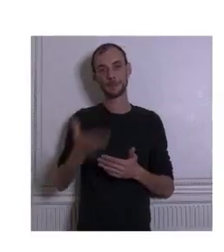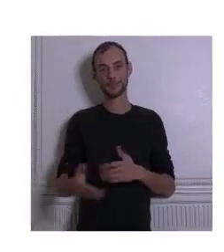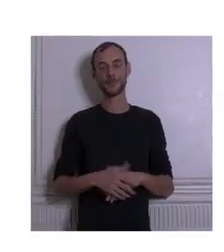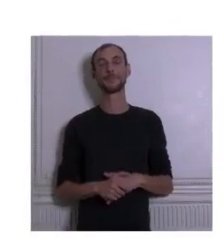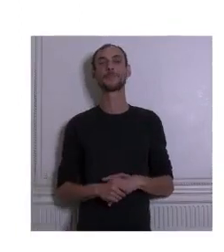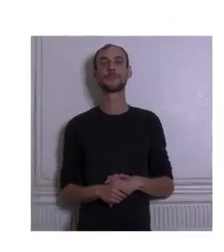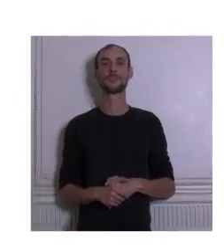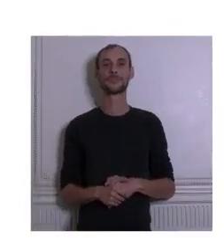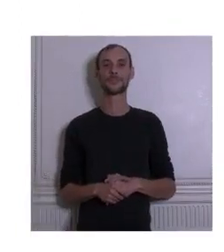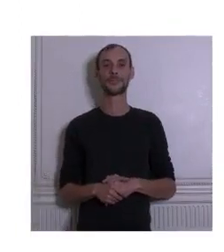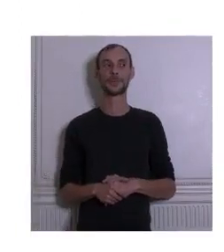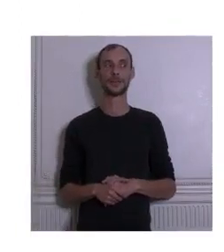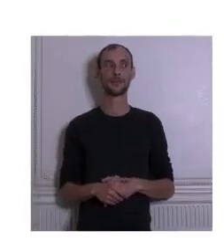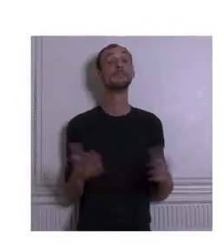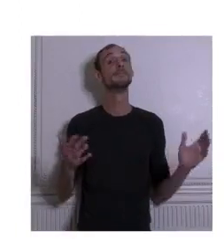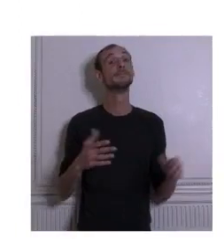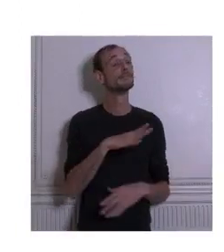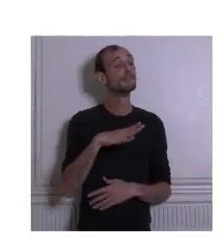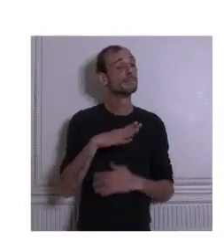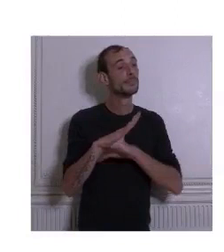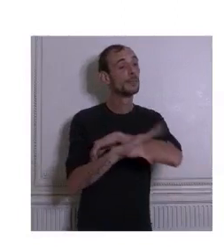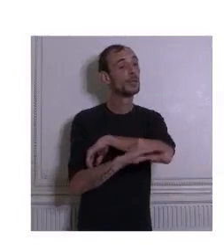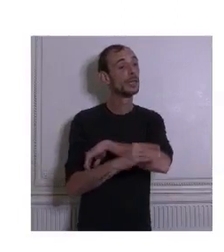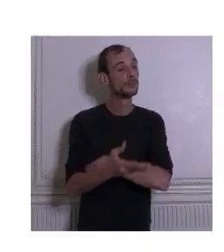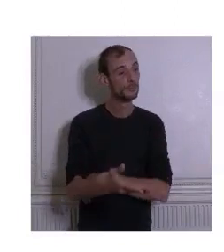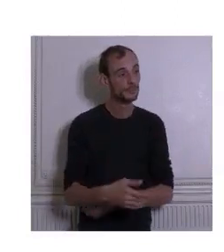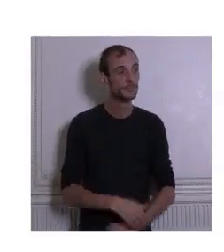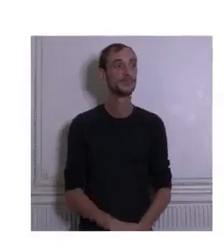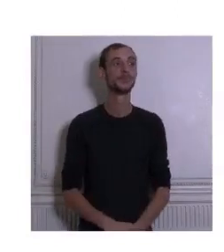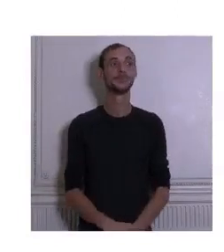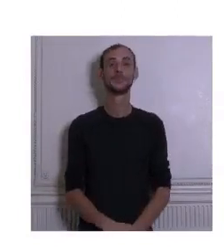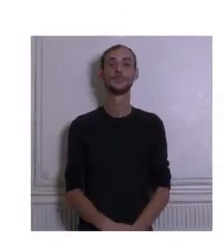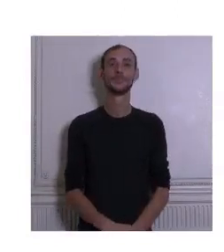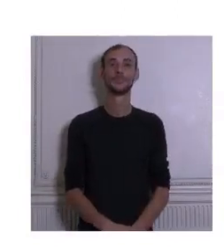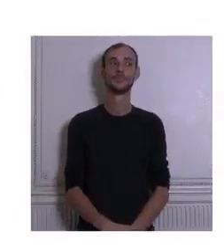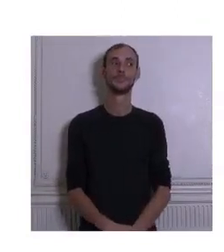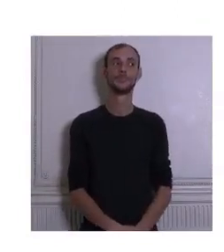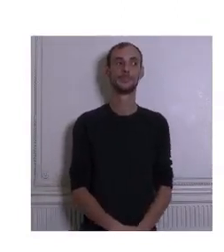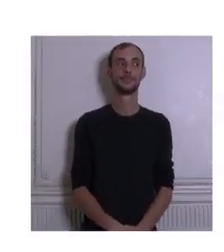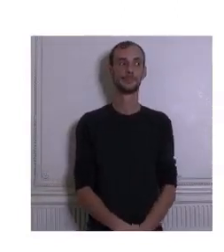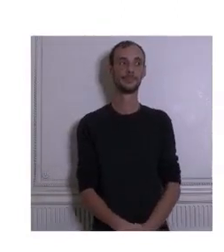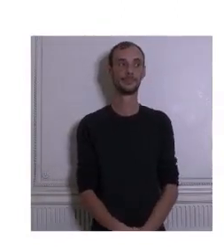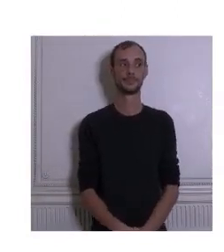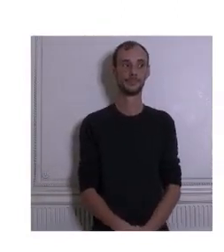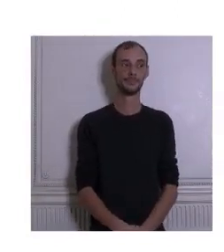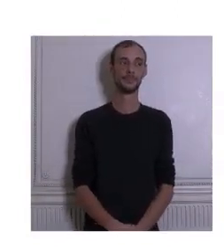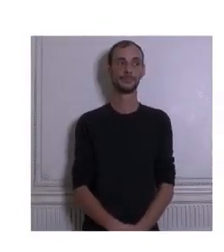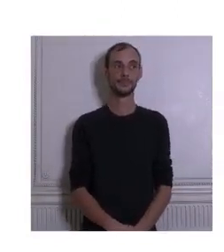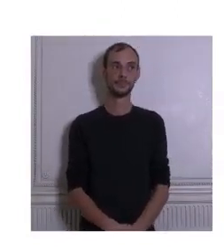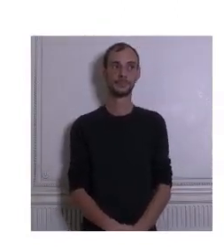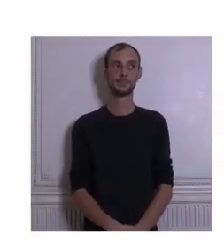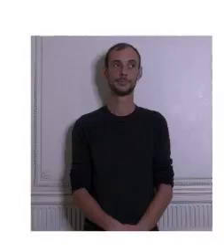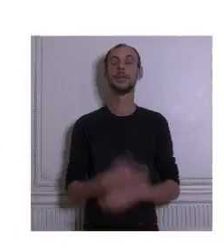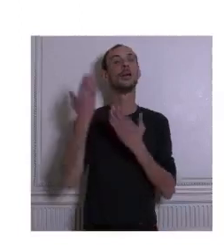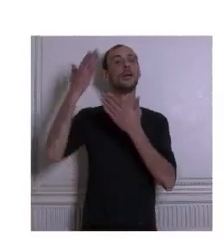conservait la structure originelle de ce bâtiment et que le poids pesé par l'air, parce que je rappelle qu'on a choisi un